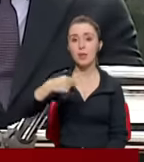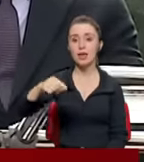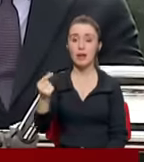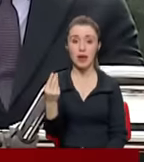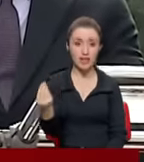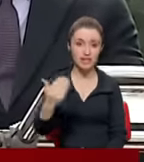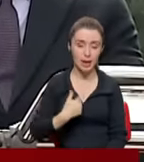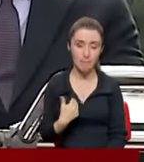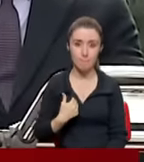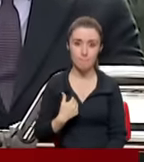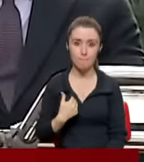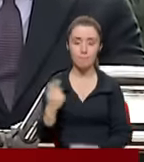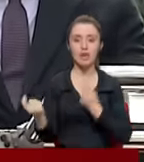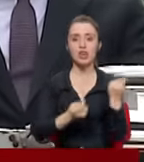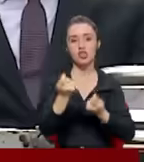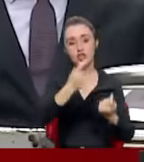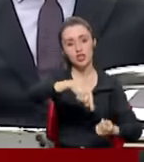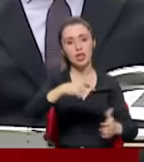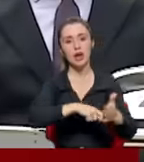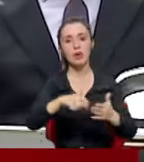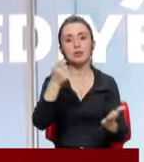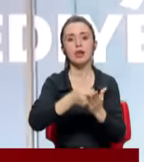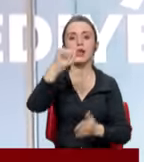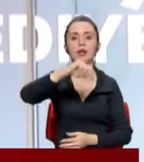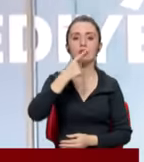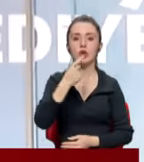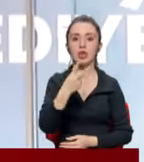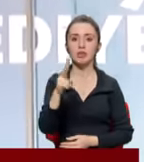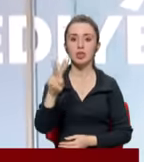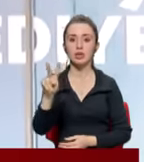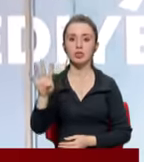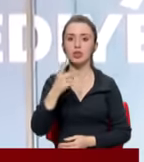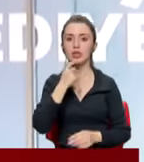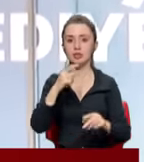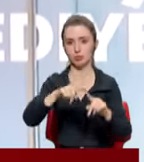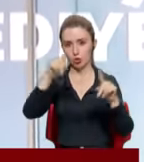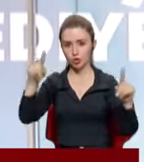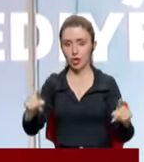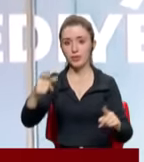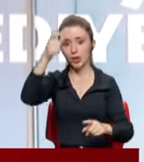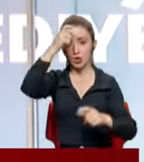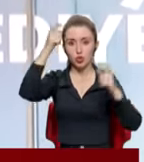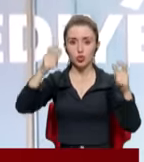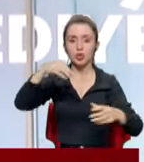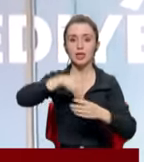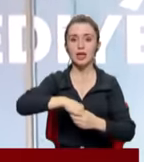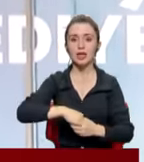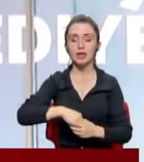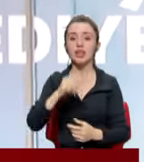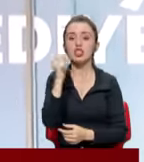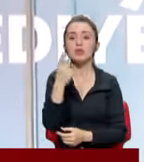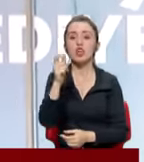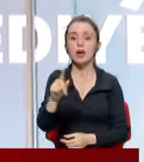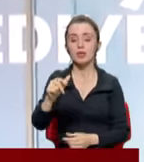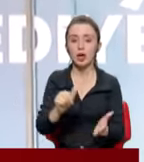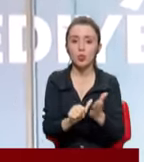para verirsem çalışanlara maaş ödeyemem diyor 2024 yılı boyunca ülkemizde tek çivi çakmas